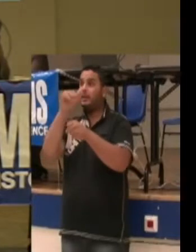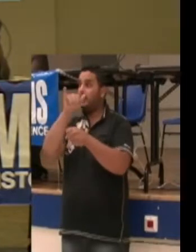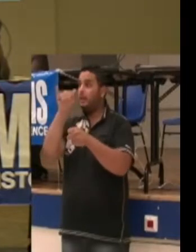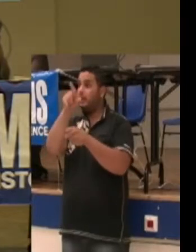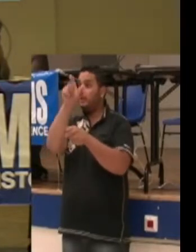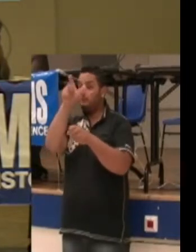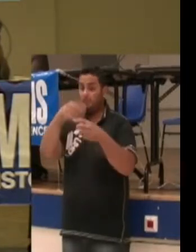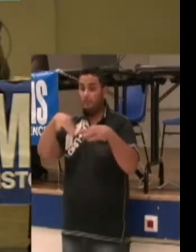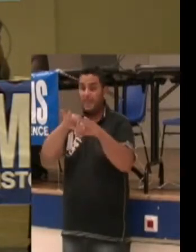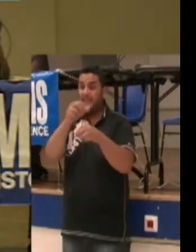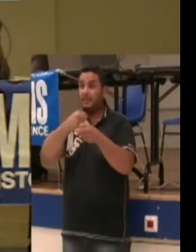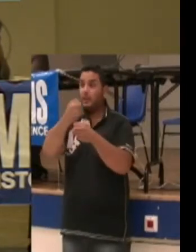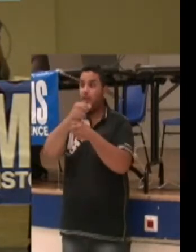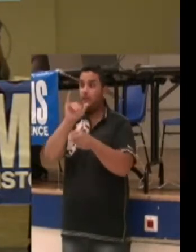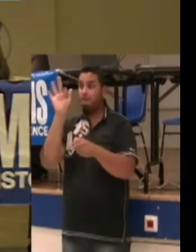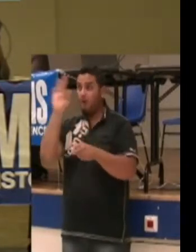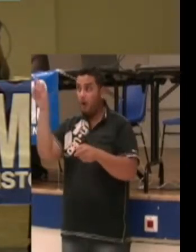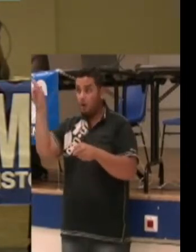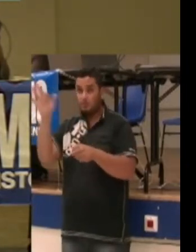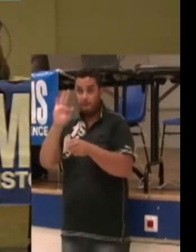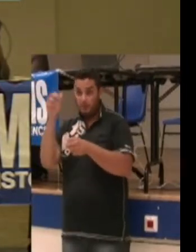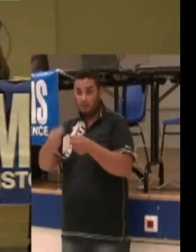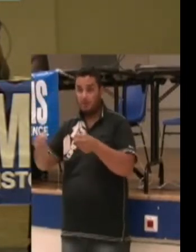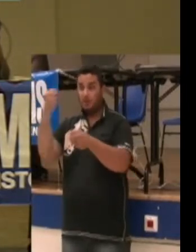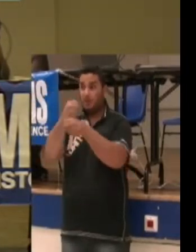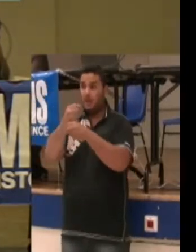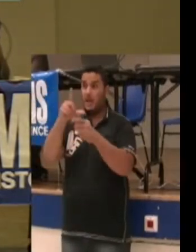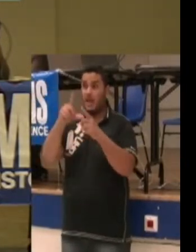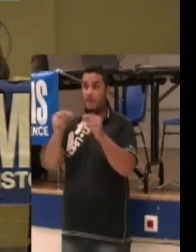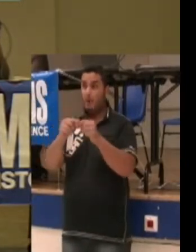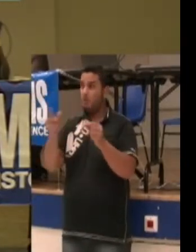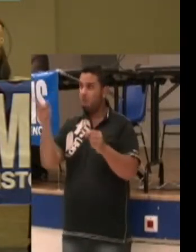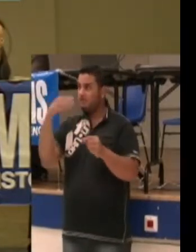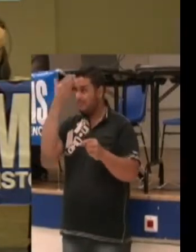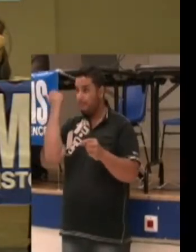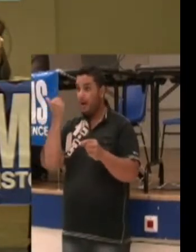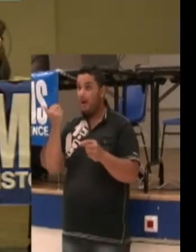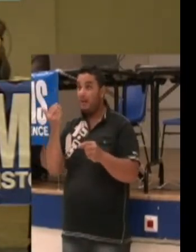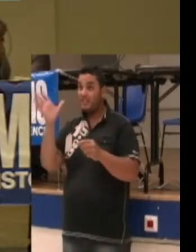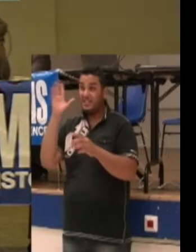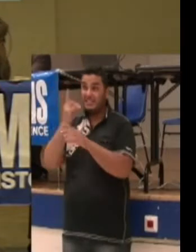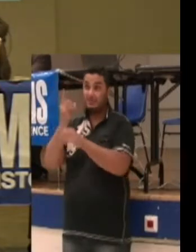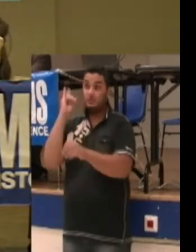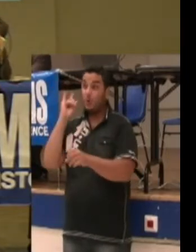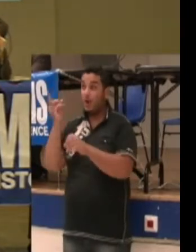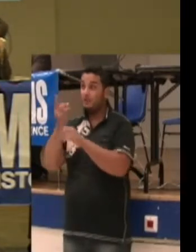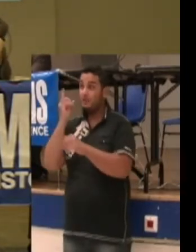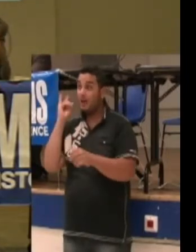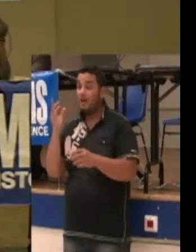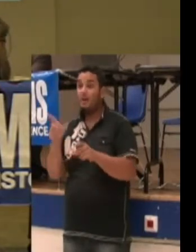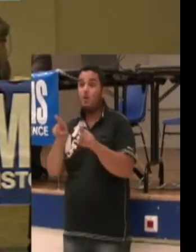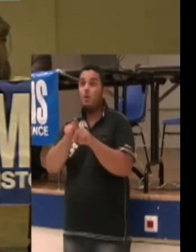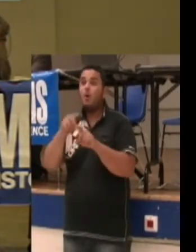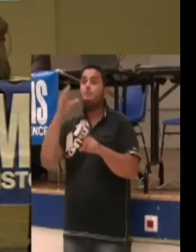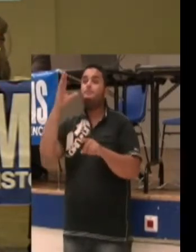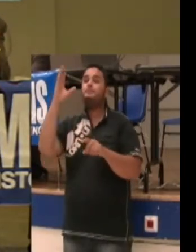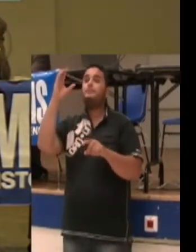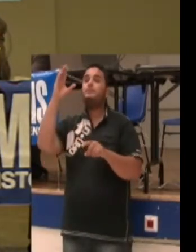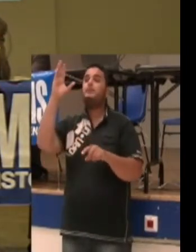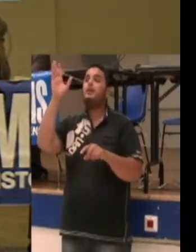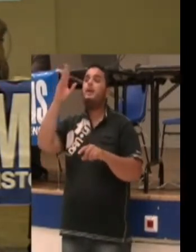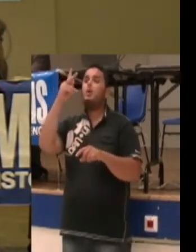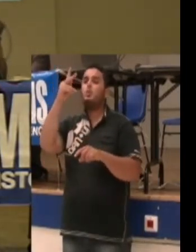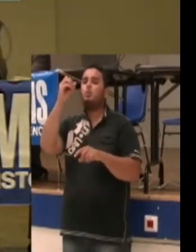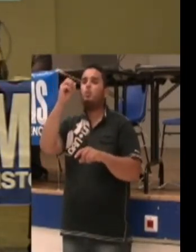protéger les chrétiens du Liban. C'est la France qui l'a créé. Mais tout ça, nous, on ne sait pas. Le Kurdistan. Le Kurdistan était un pays qui avait une entité à